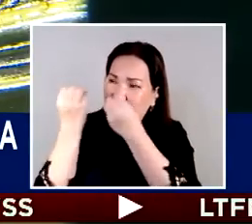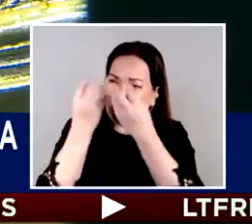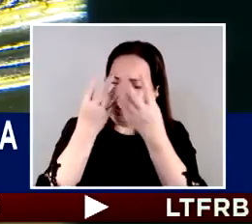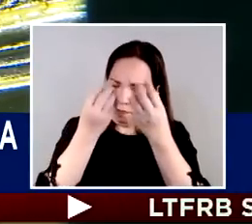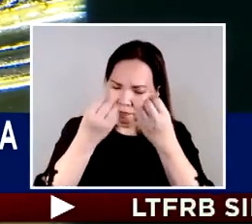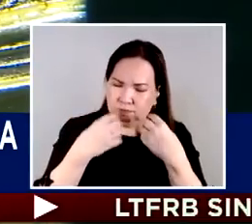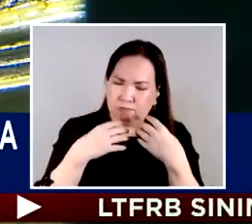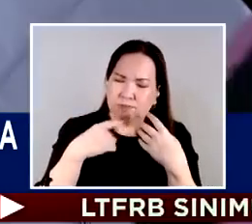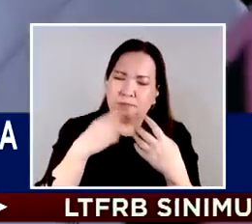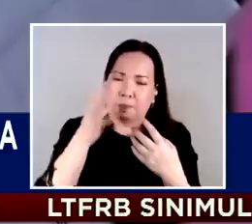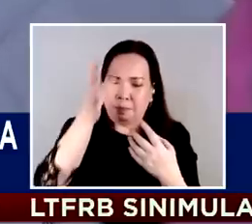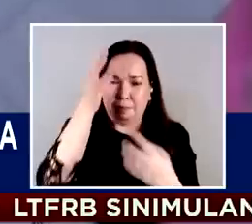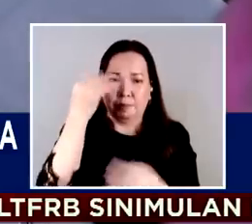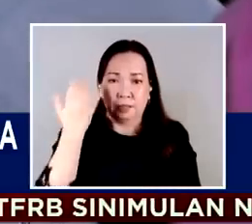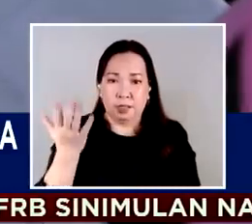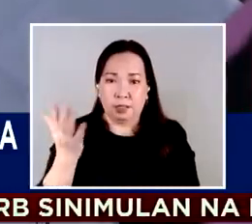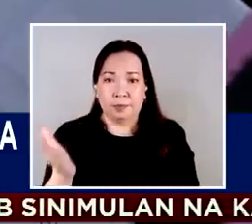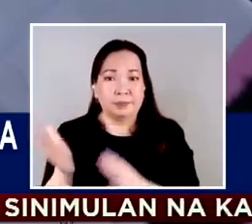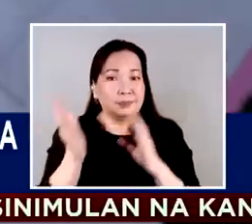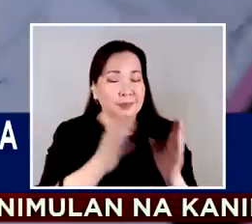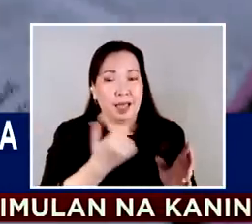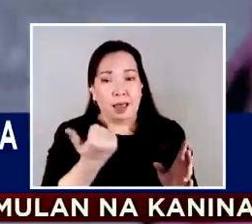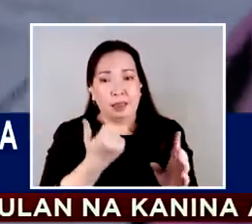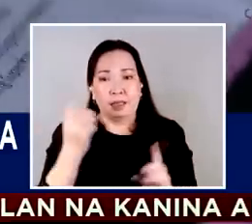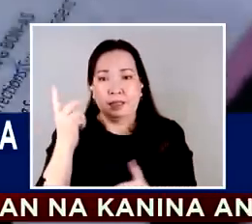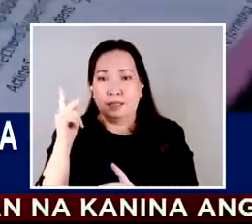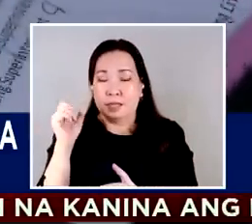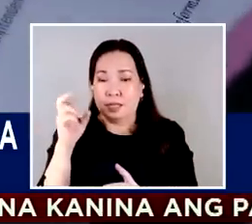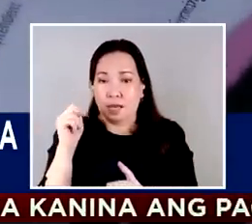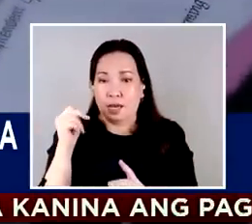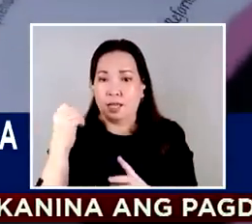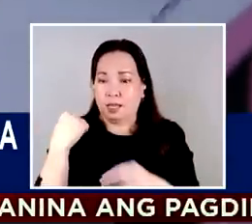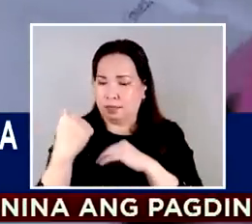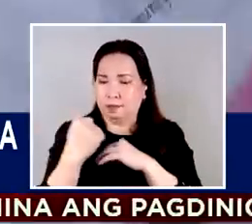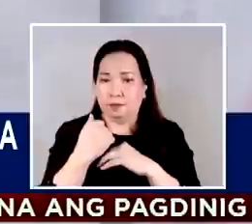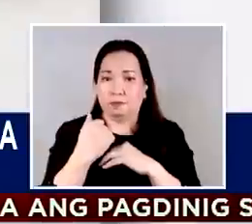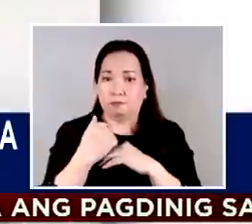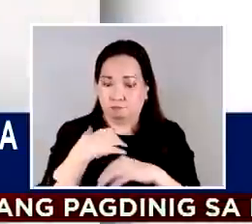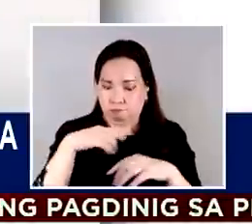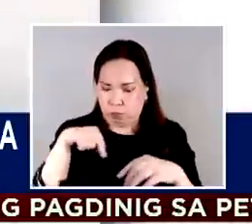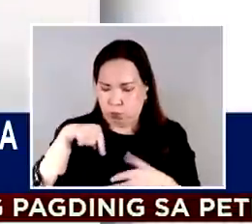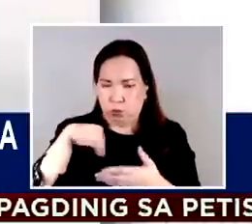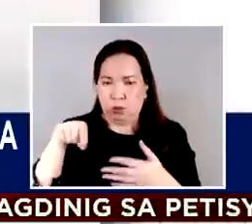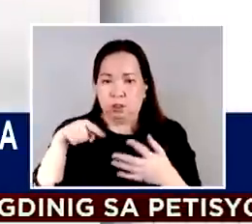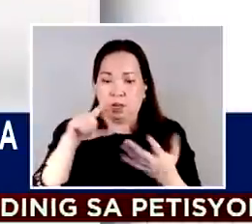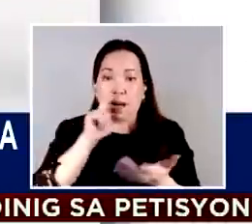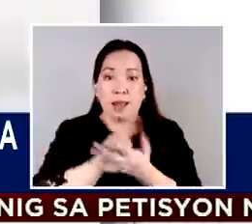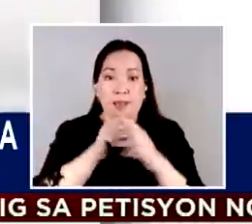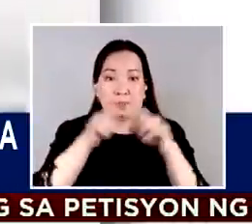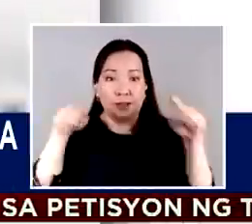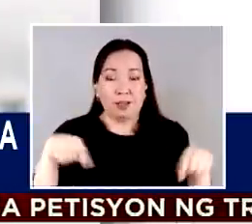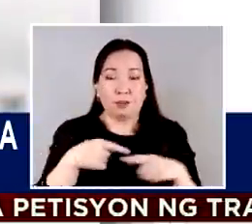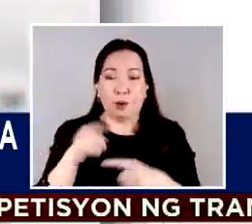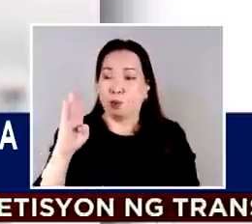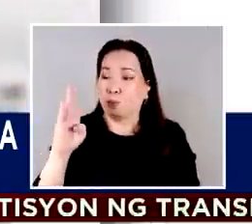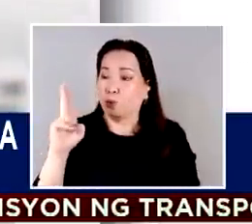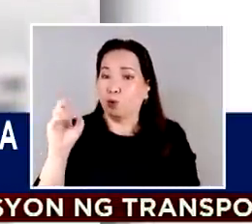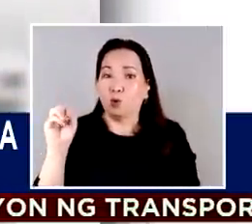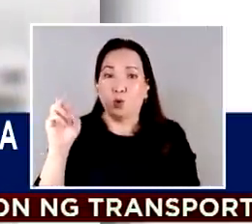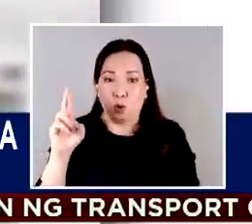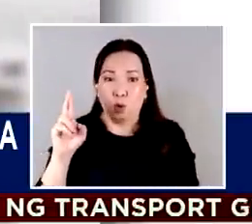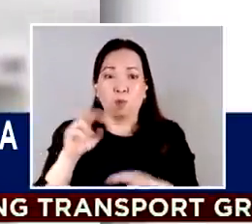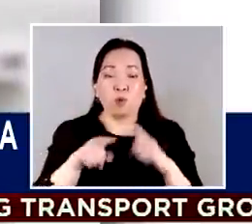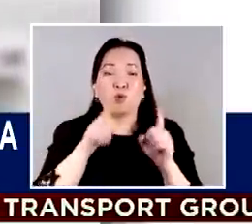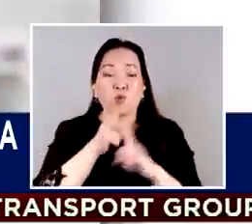Si alias Karen, nitong linggo lang natanggap ang sulat mula sa Bureau of Corrections, bagamat noong Oktubre 17 pa namatay